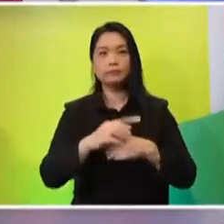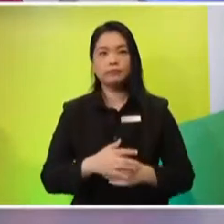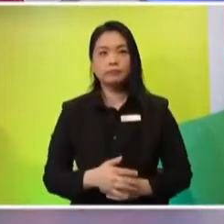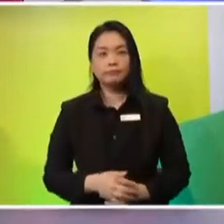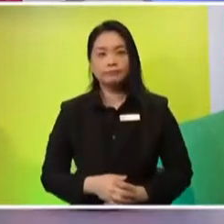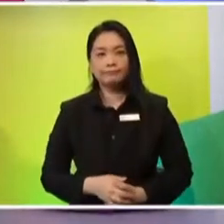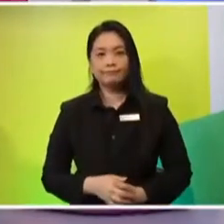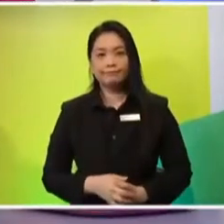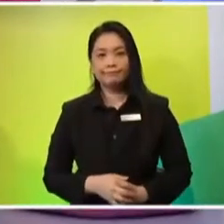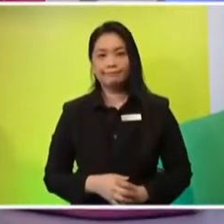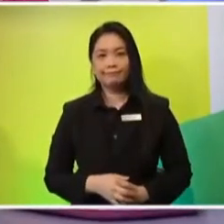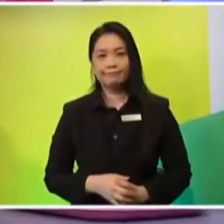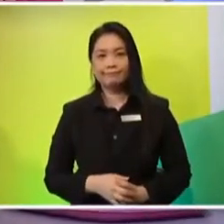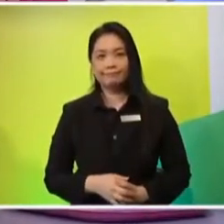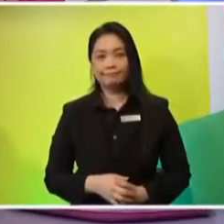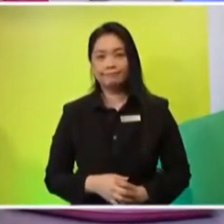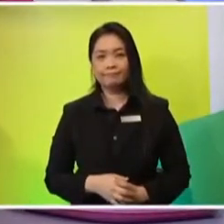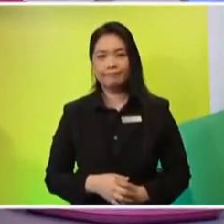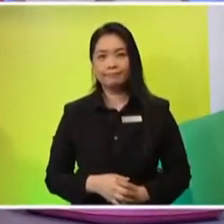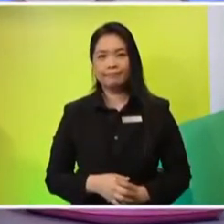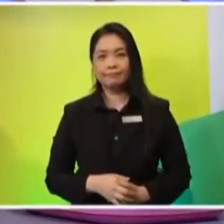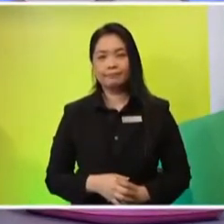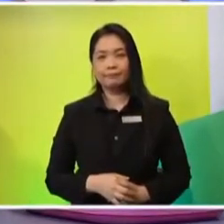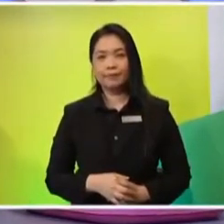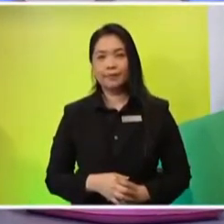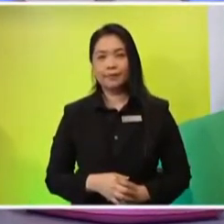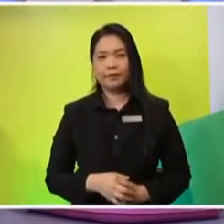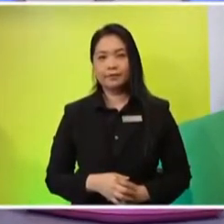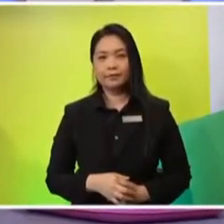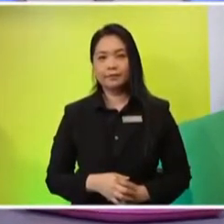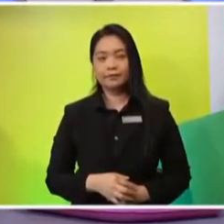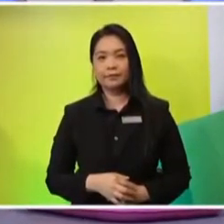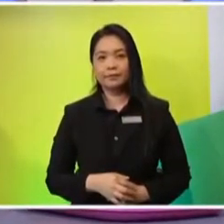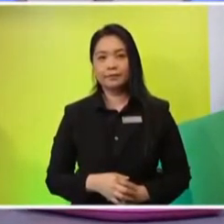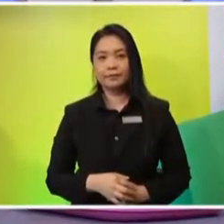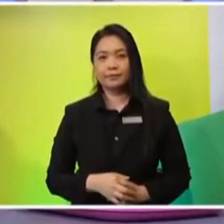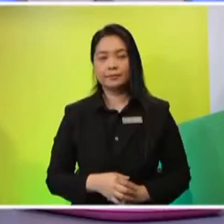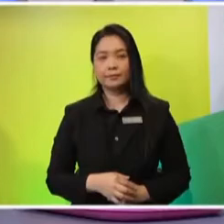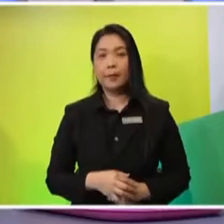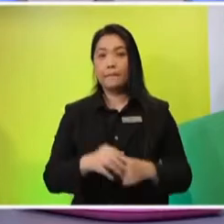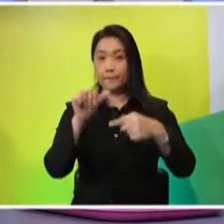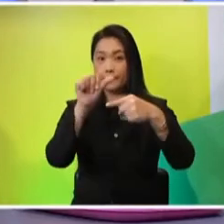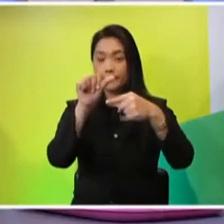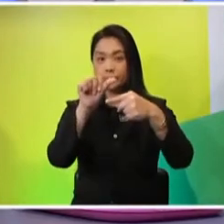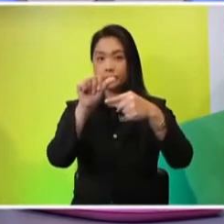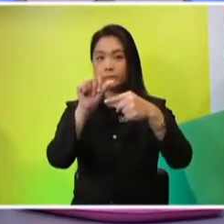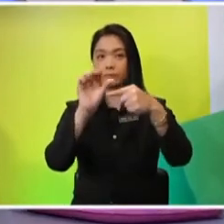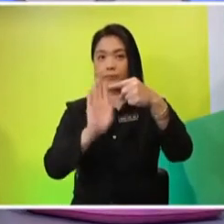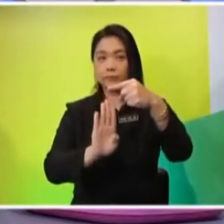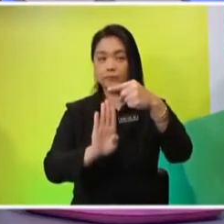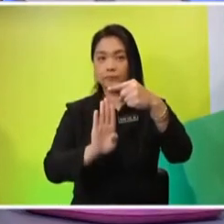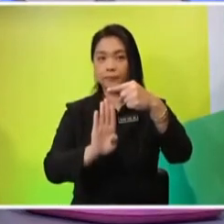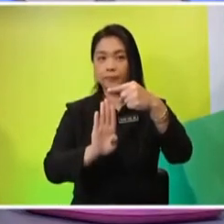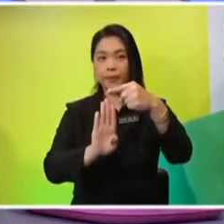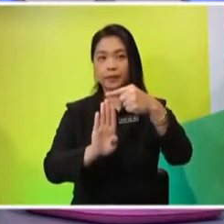jelas. Okey, bawah sikit cikgu. Okey, baik. Pecahan. Okey. Pecahan kita selalu katakan sebagai